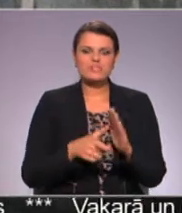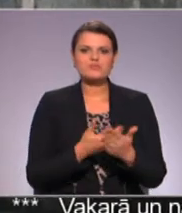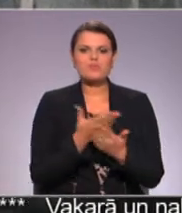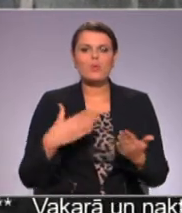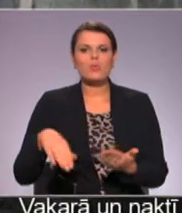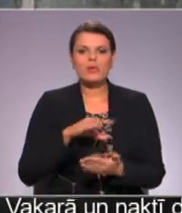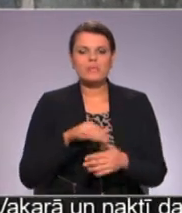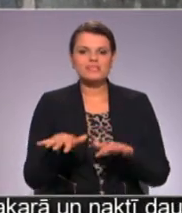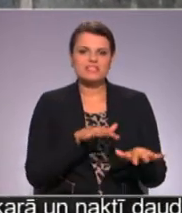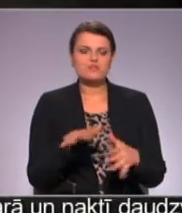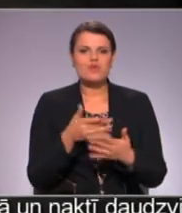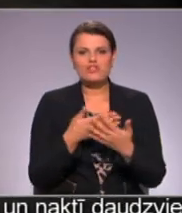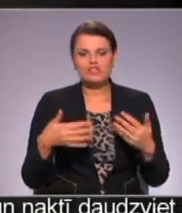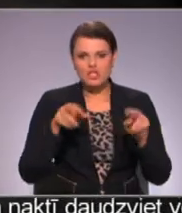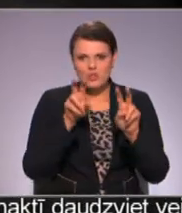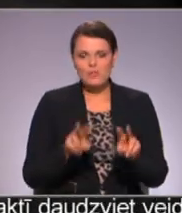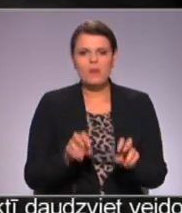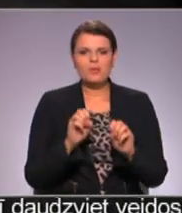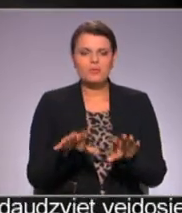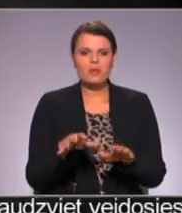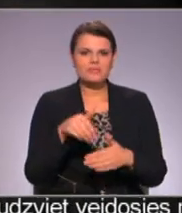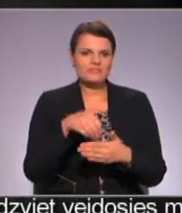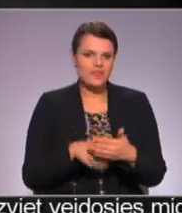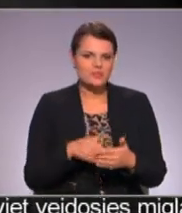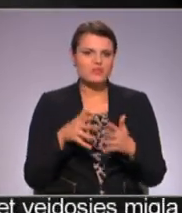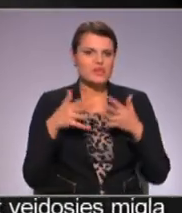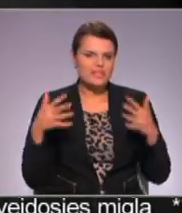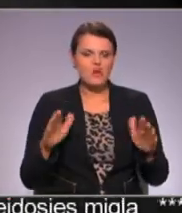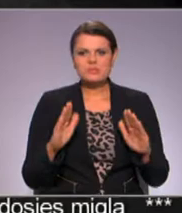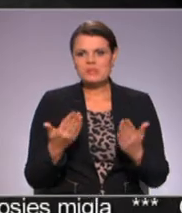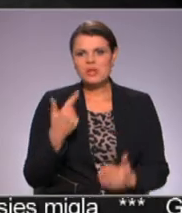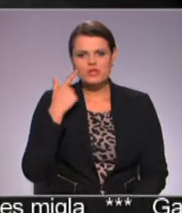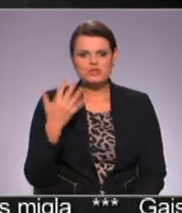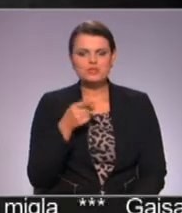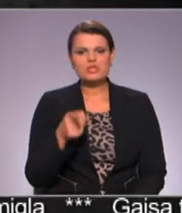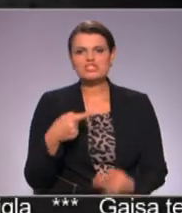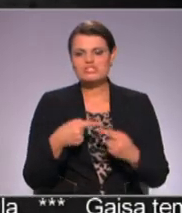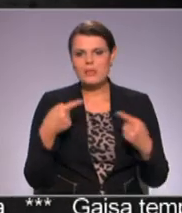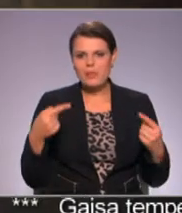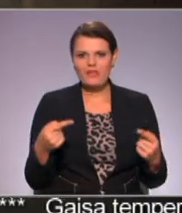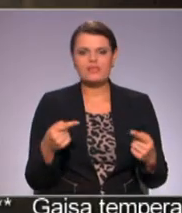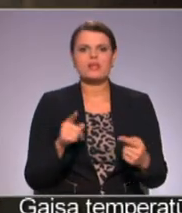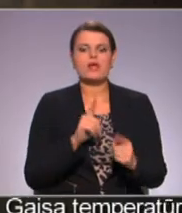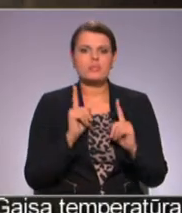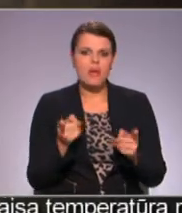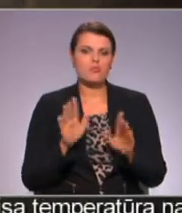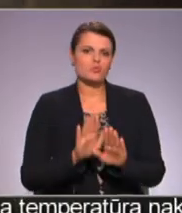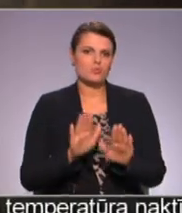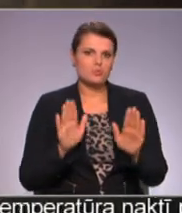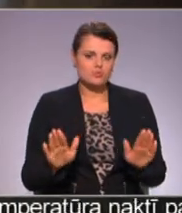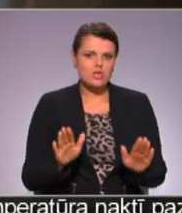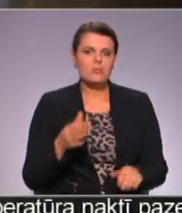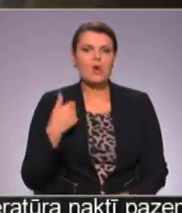dažādas izstādes. Pētīt pagasta vēsturi ir ļoti daudz, bet es domāju, ka šis materiāls ir pienāks muzejam. Kuldīgas novada